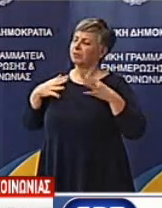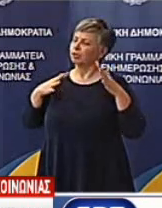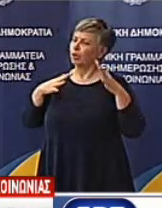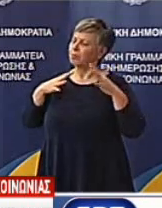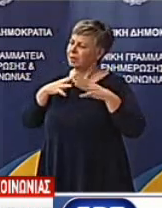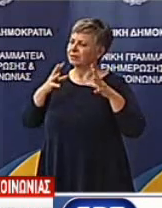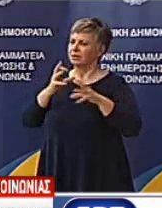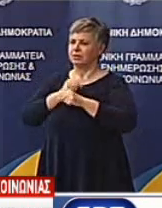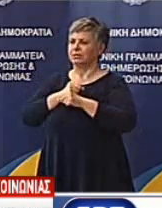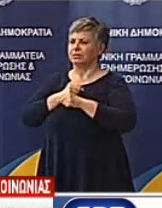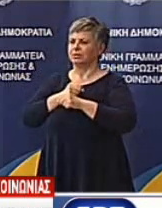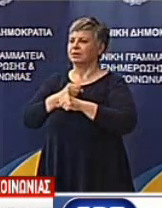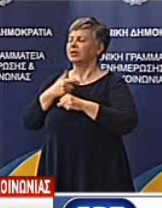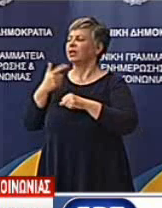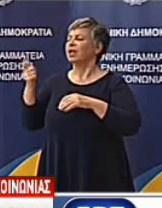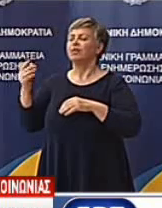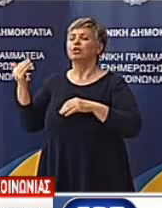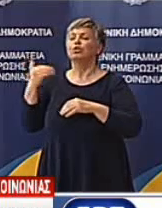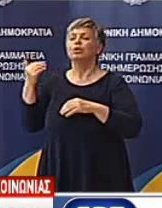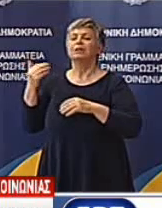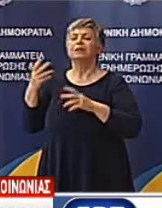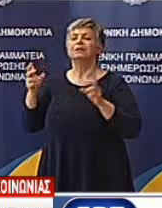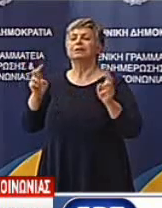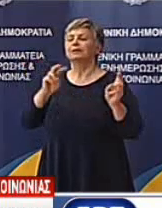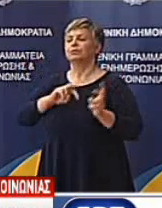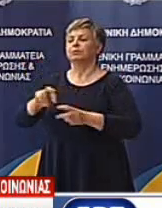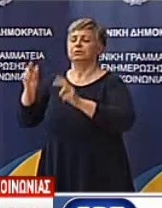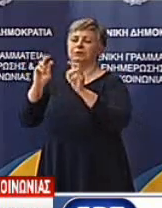προτάσεις ποιες είναι οι τρεις που λέγατε? Θα πάμε αλλού τώρα.